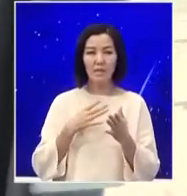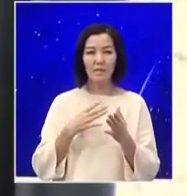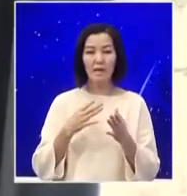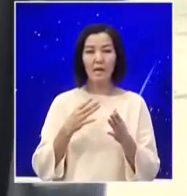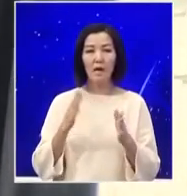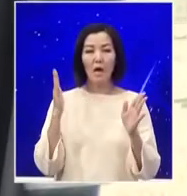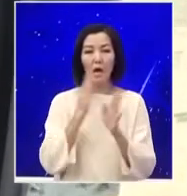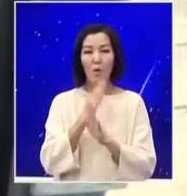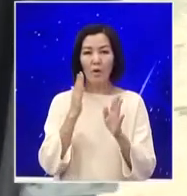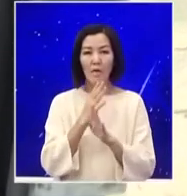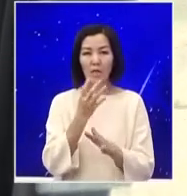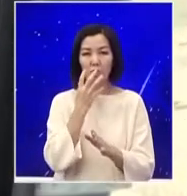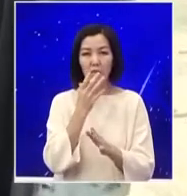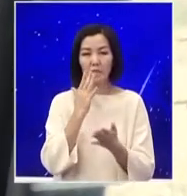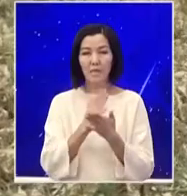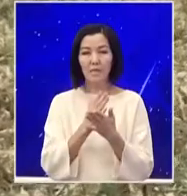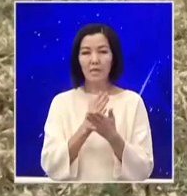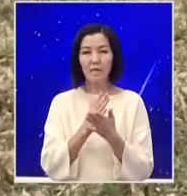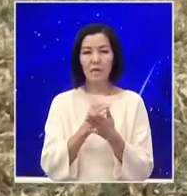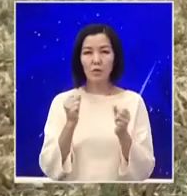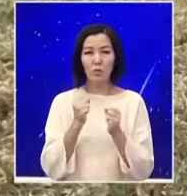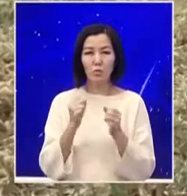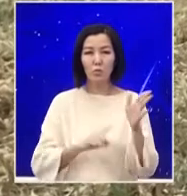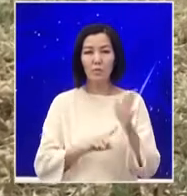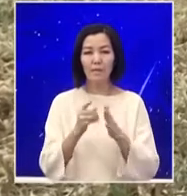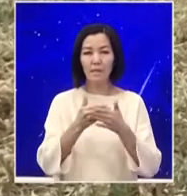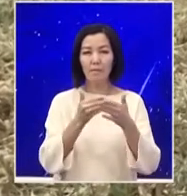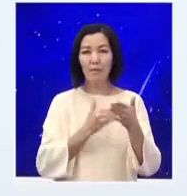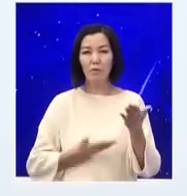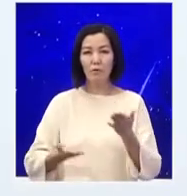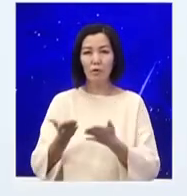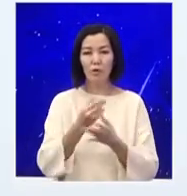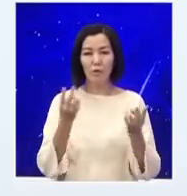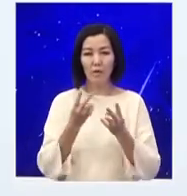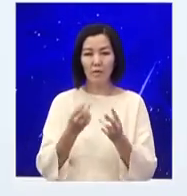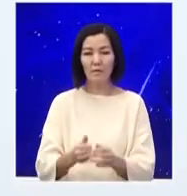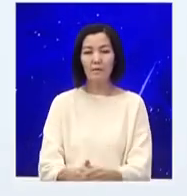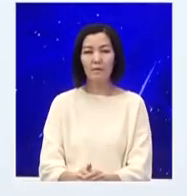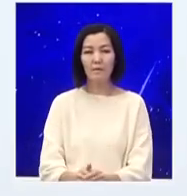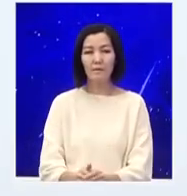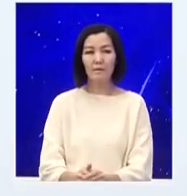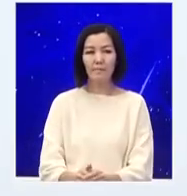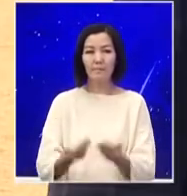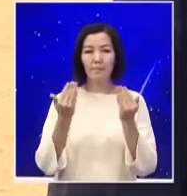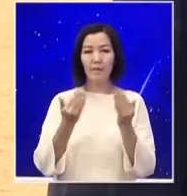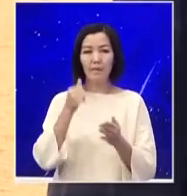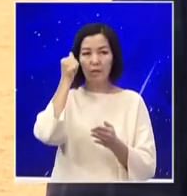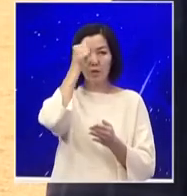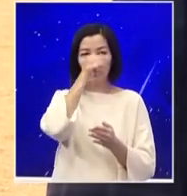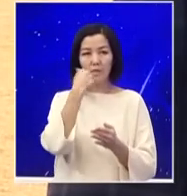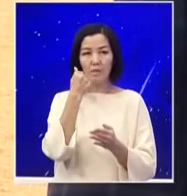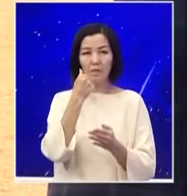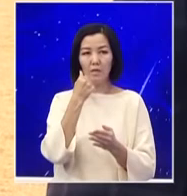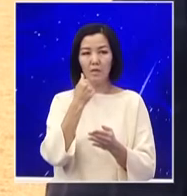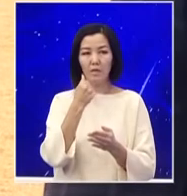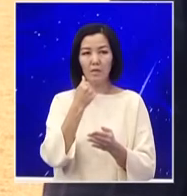райының қолайлы шағында жауын шашынға қалмай бар өнімді жинап бітуге бар күшімізді саламыз деп отыр. Биылғы жылы